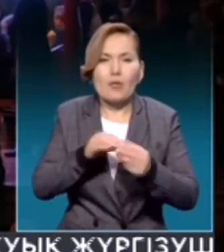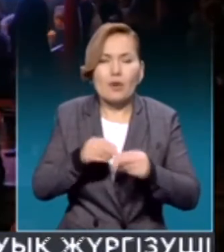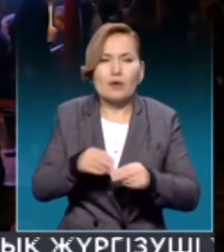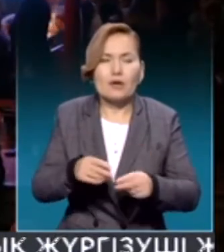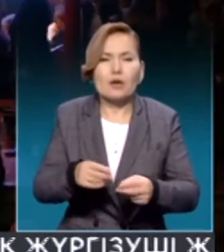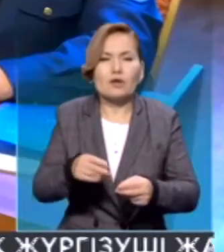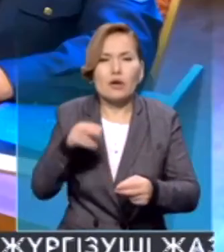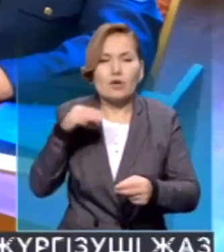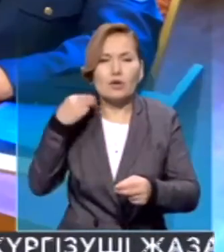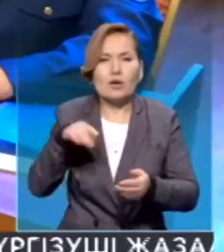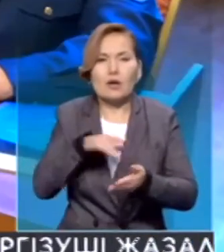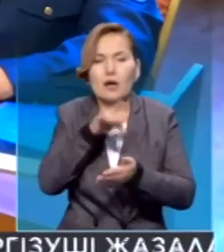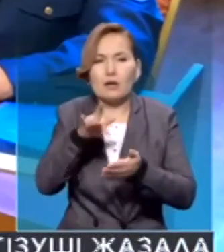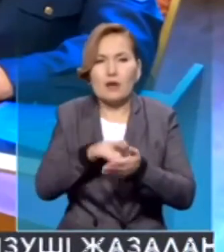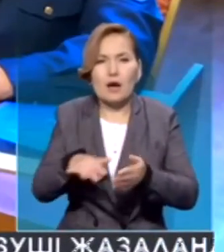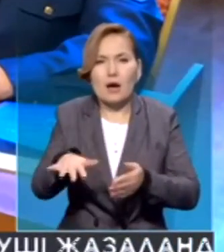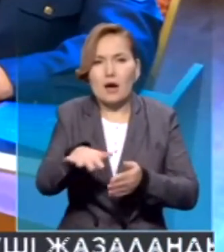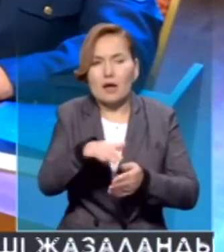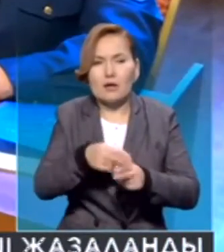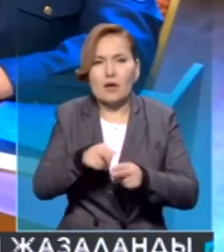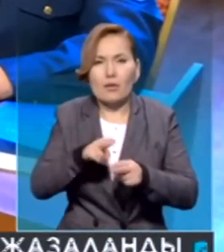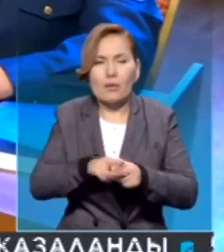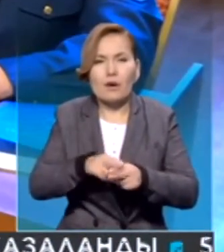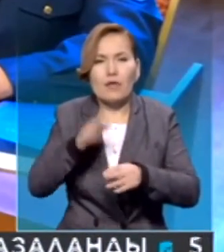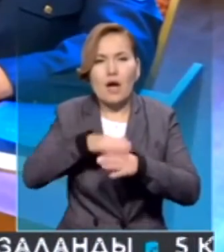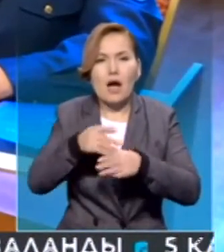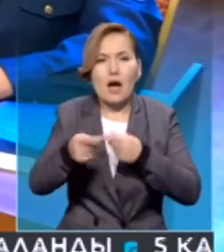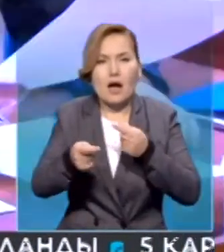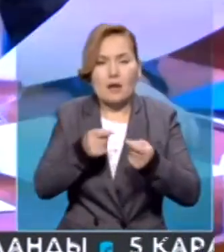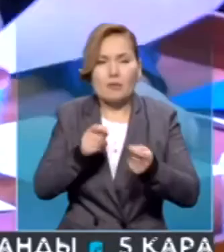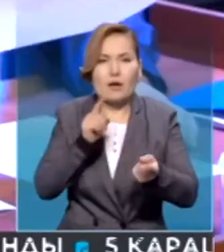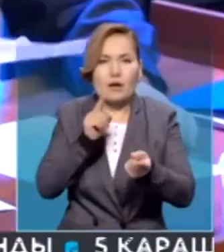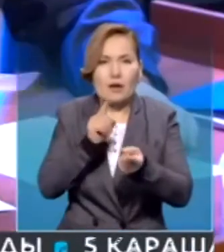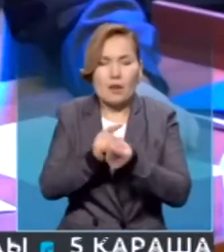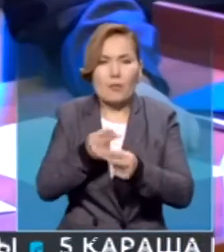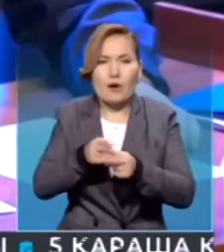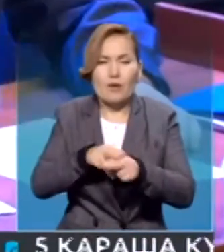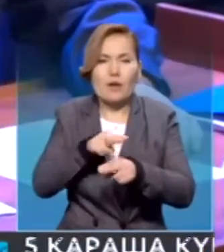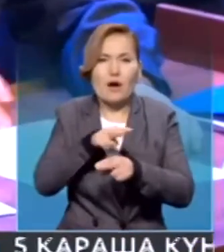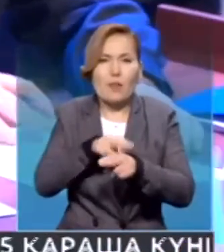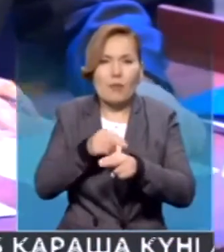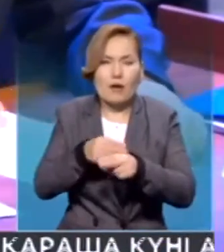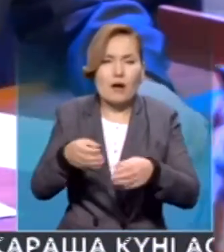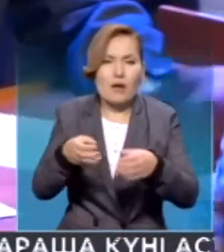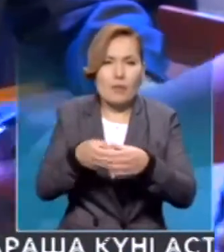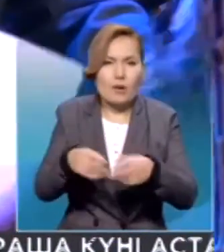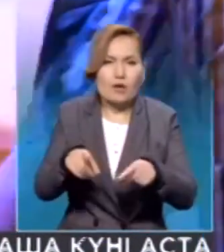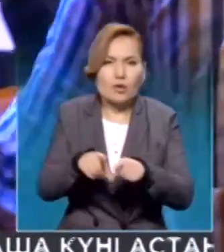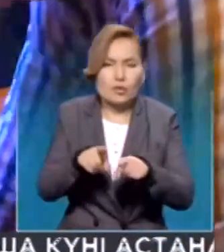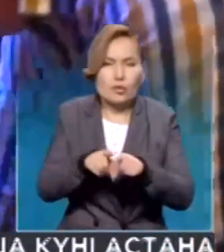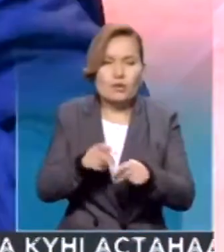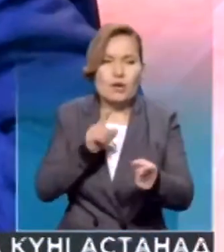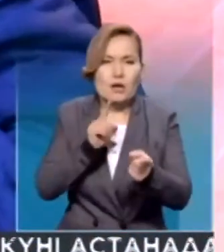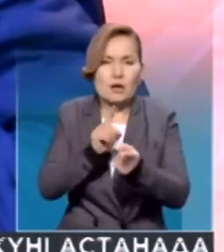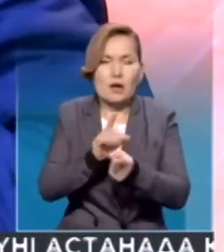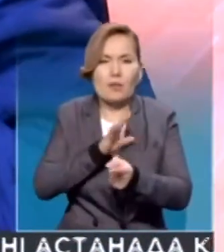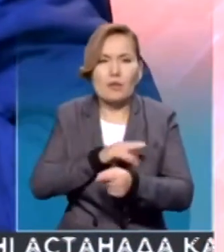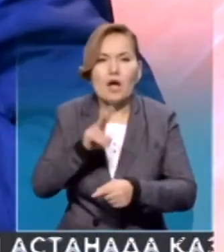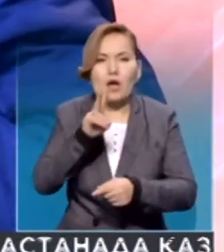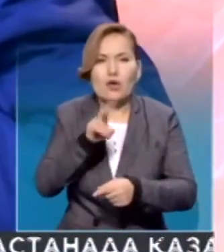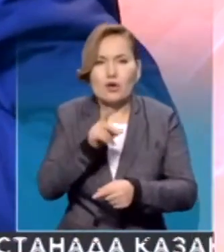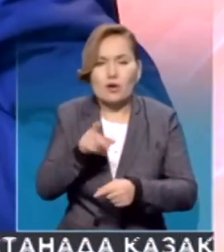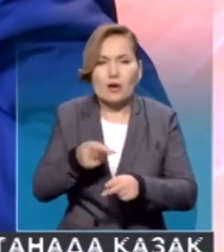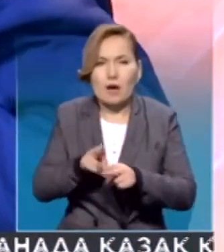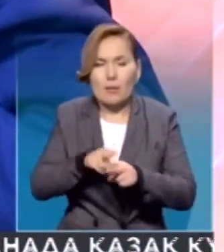өтетін Түркістан сарайының сахнасы бүгін атқарушы биліктің барлық тармағы мен құқық қорғау қызметін біріктірген үлкен кеңсеге айналды. 200-ге тарта